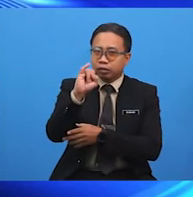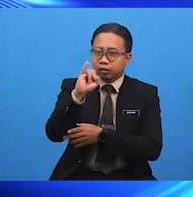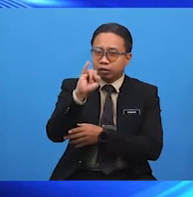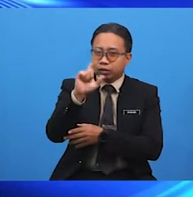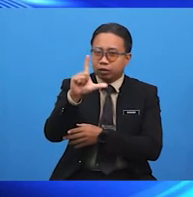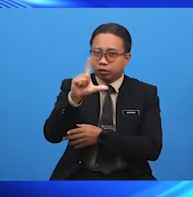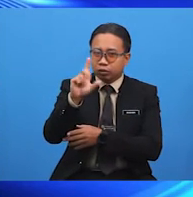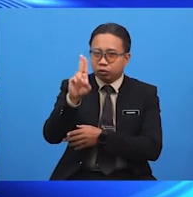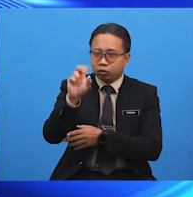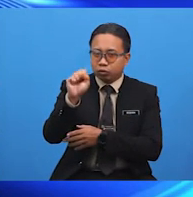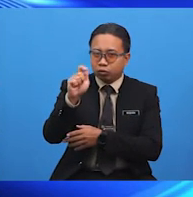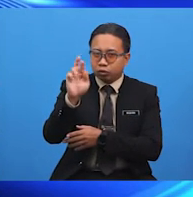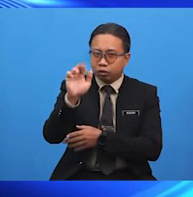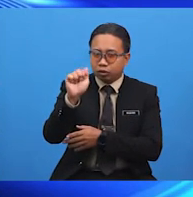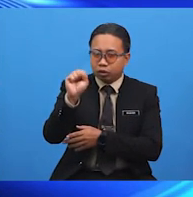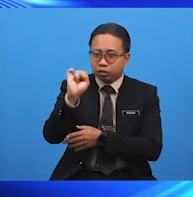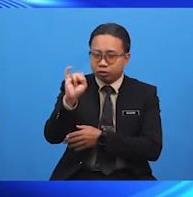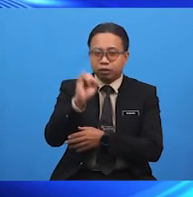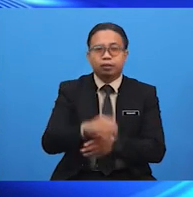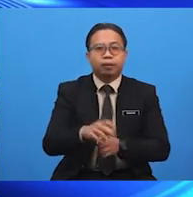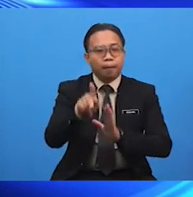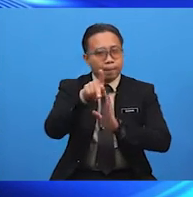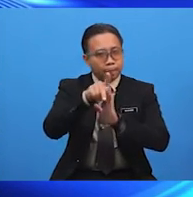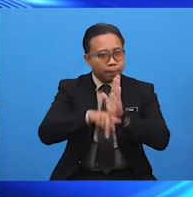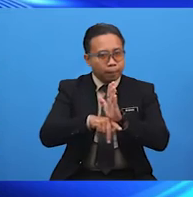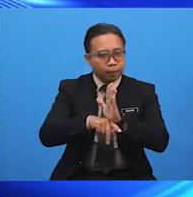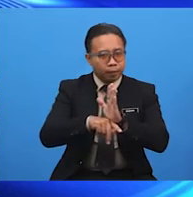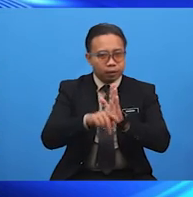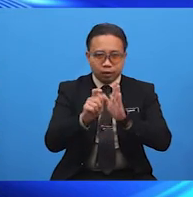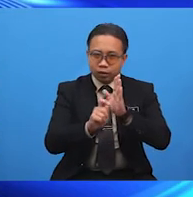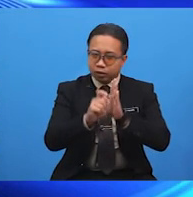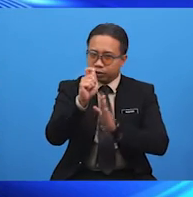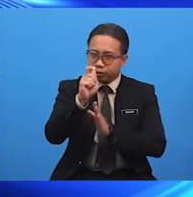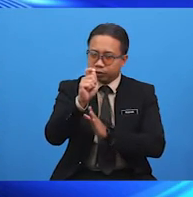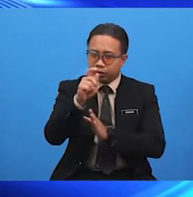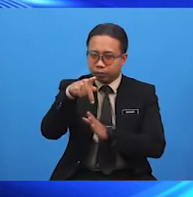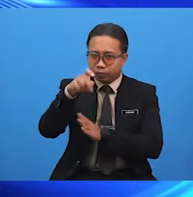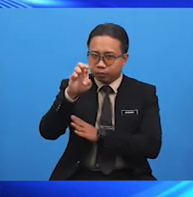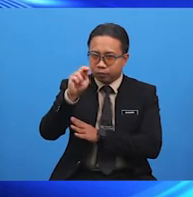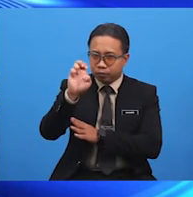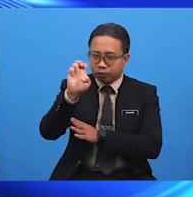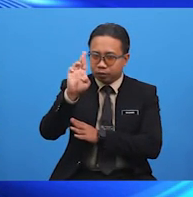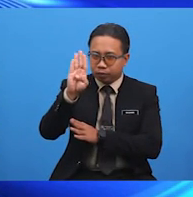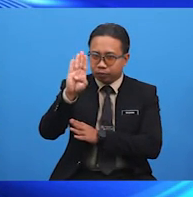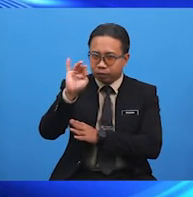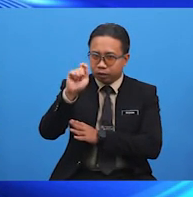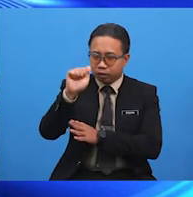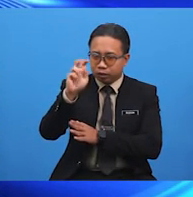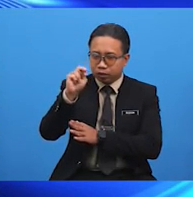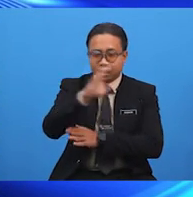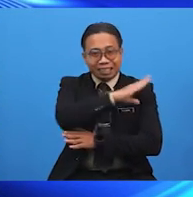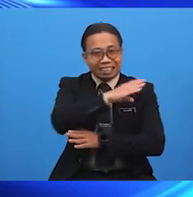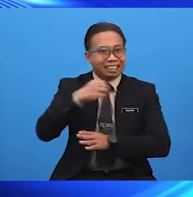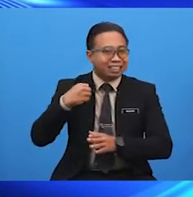ilustrasi penerbitan. Saya ulang, ilustrasi penerbitan dan juga